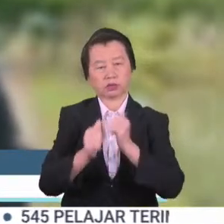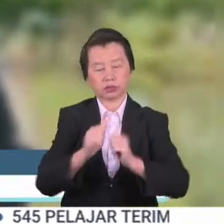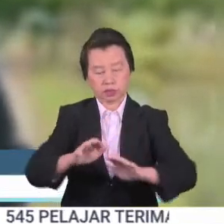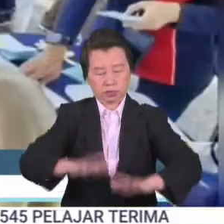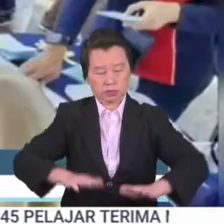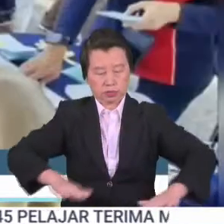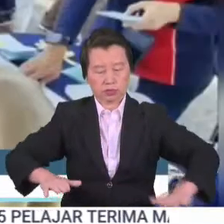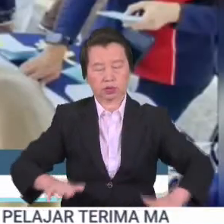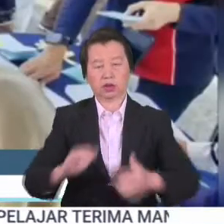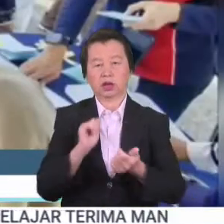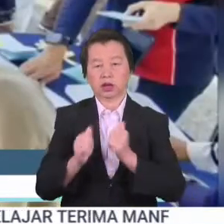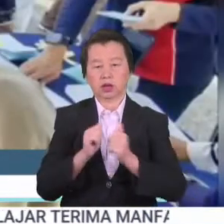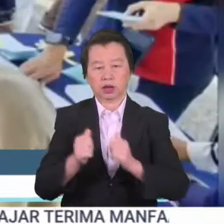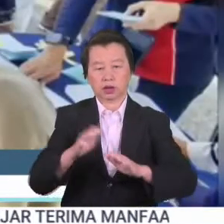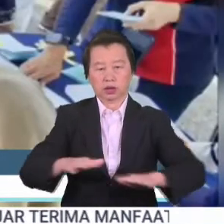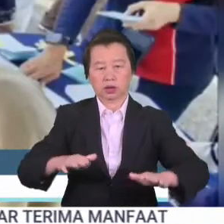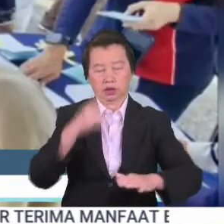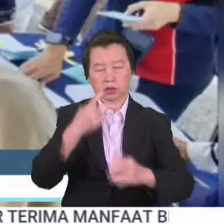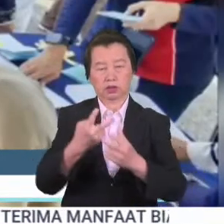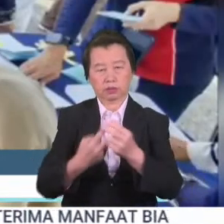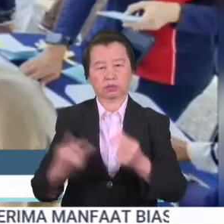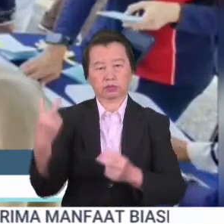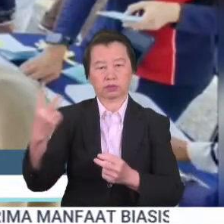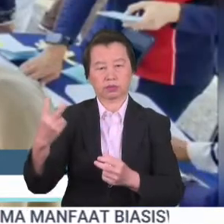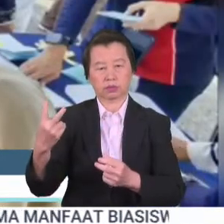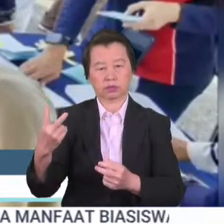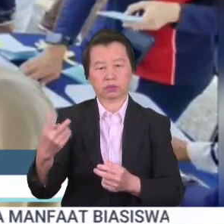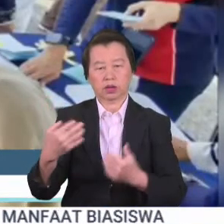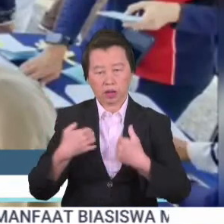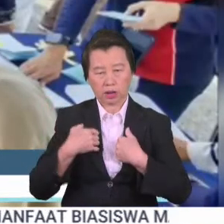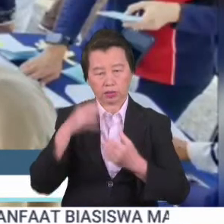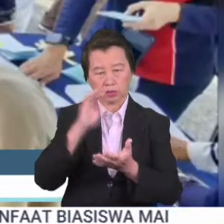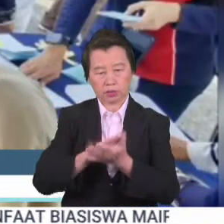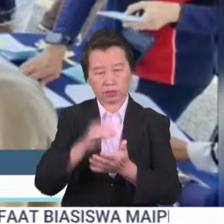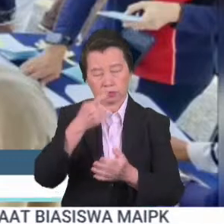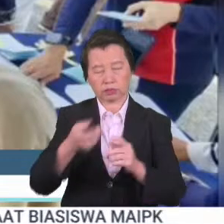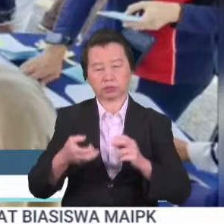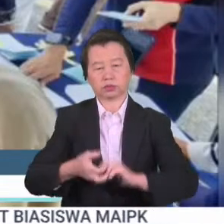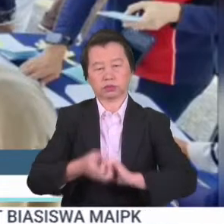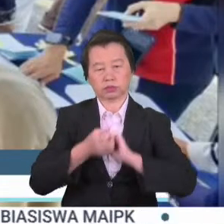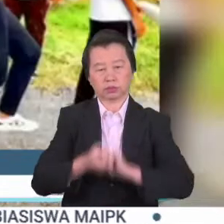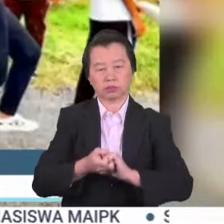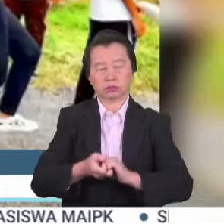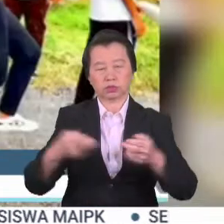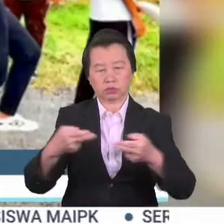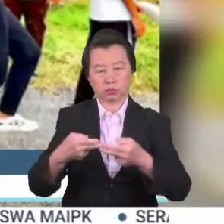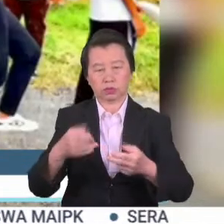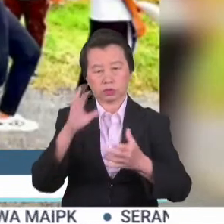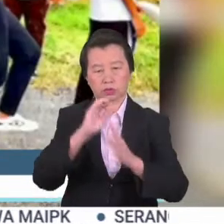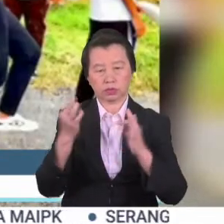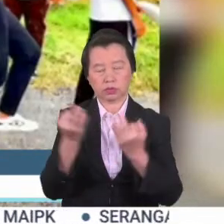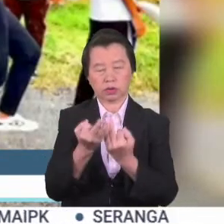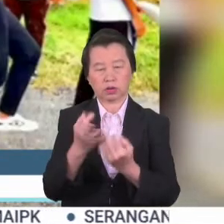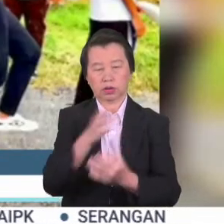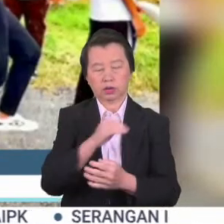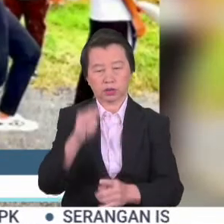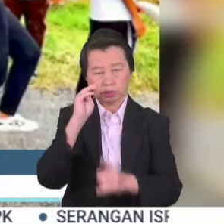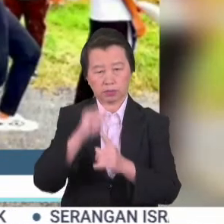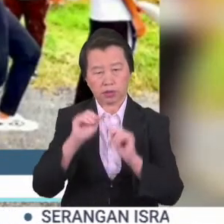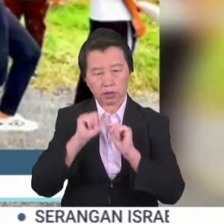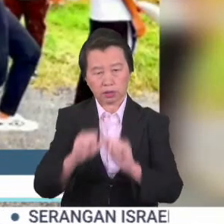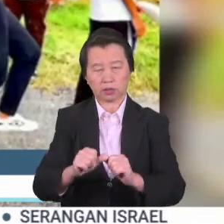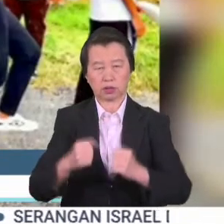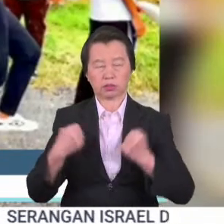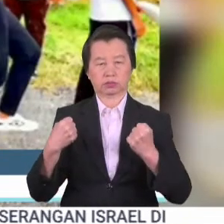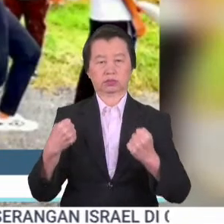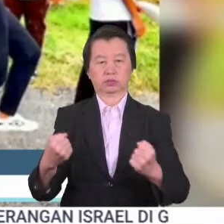kanak-kanak dan aktiviti sukaneka berpasangan juga diadakan bagi mengeratkan hubungan keluarga sekaligus matlamat kekal